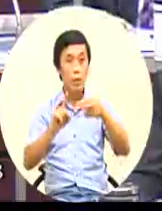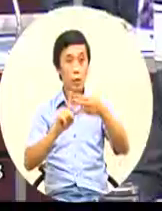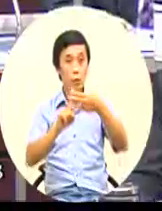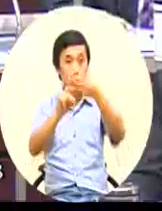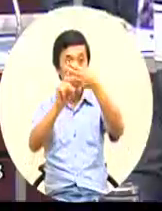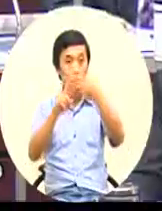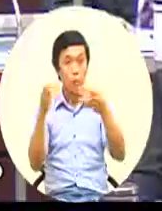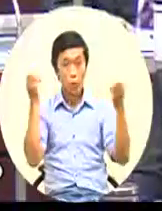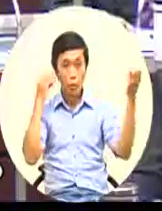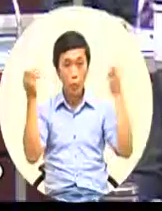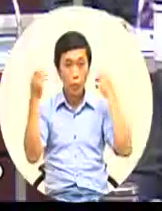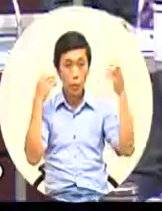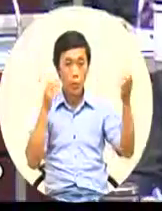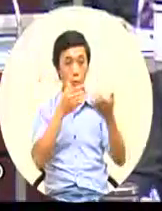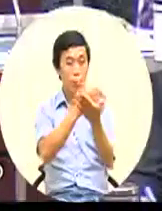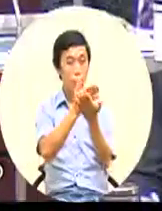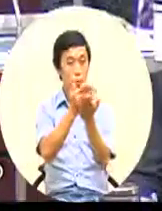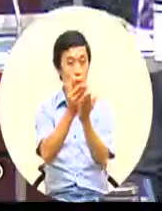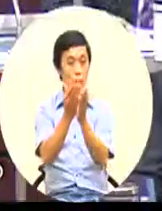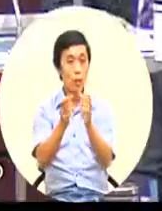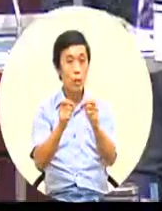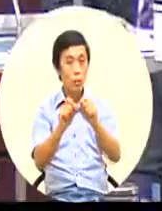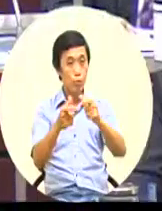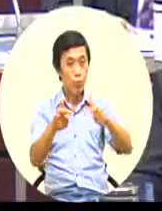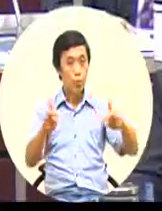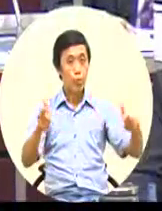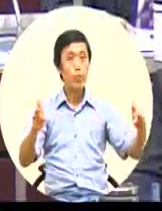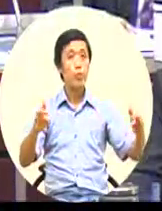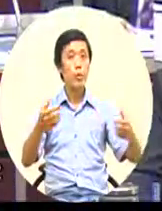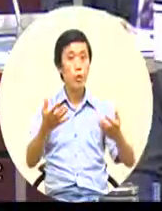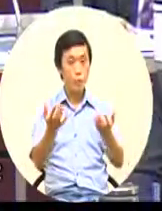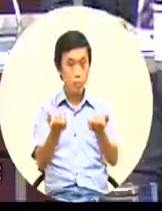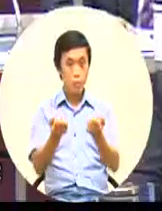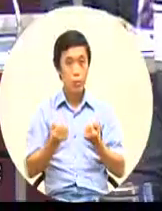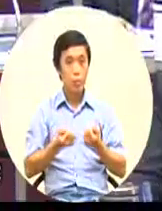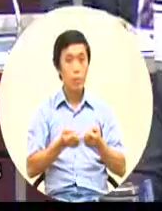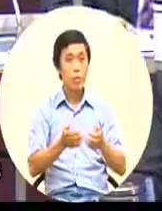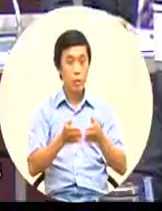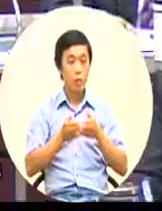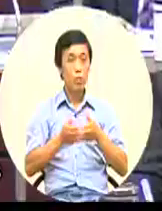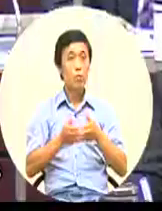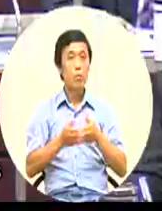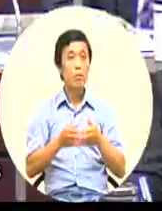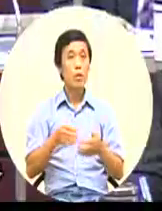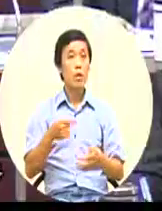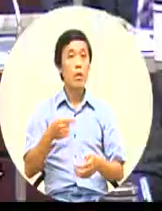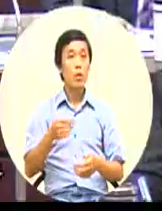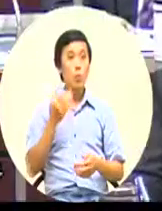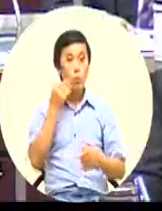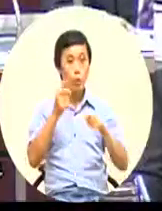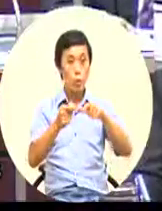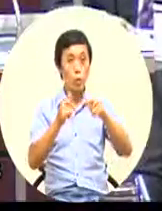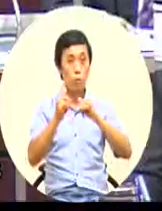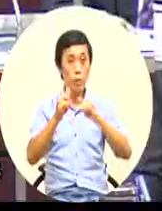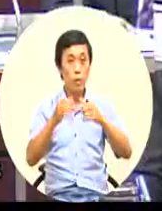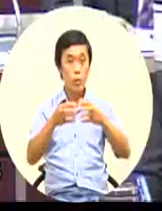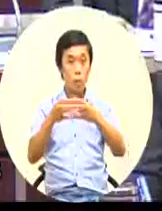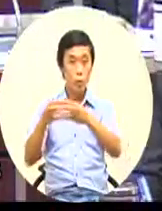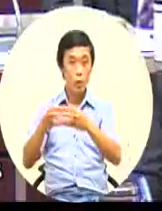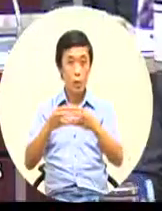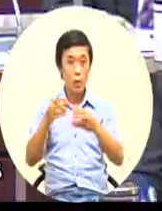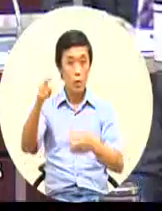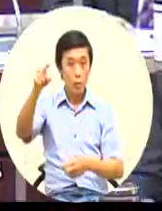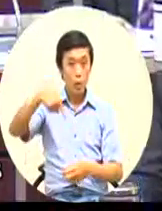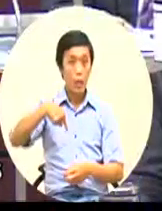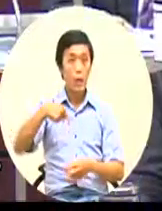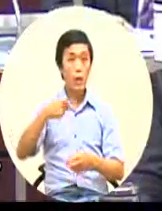音，民族多元的意见，所以我们只有接受。所以当公民团体来抗议，公